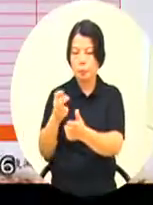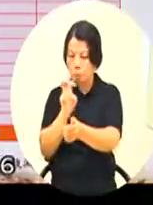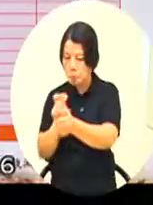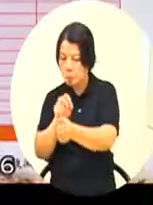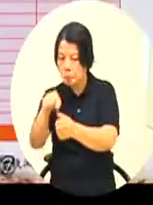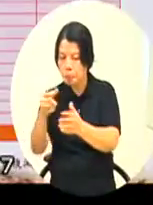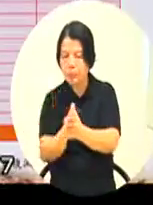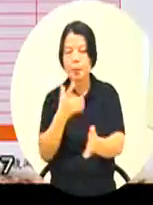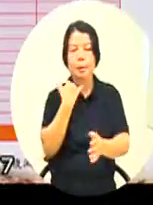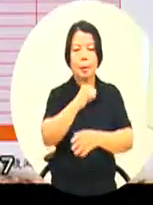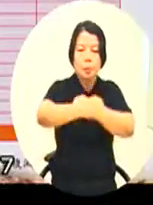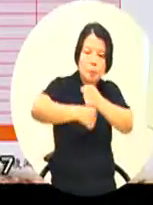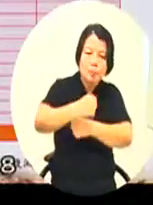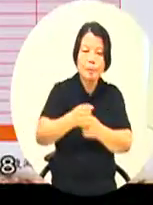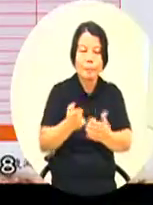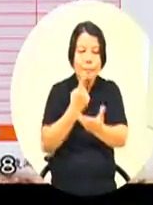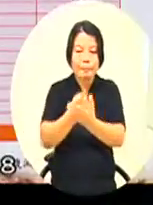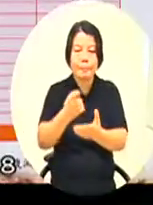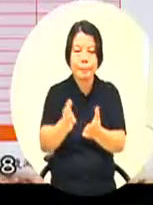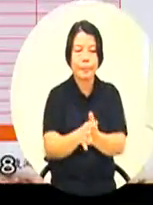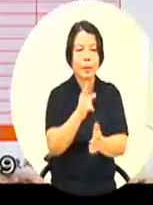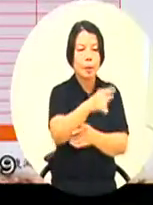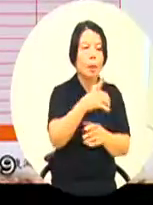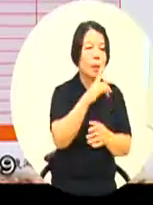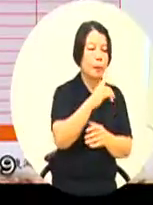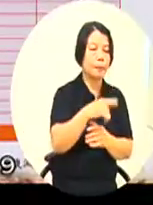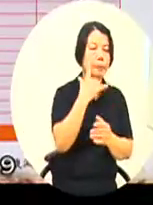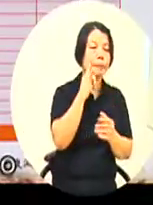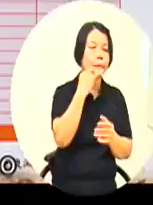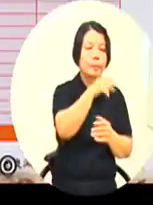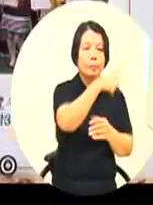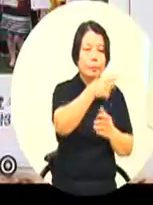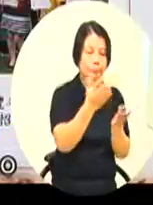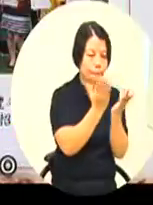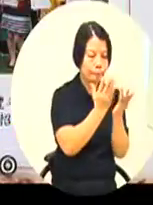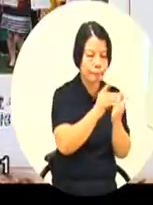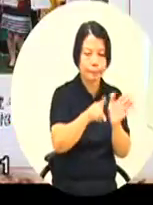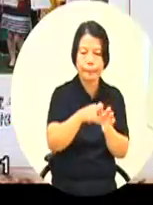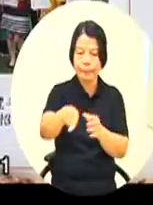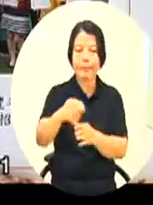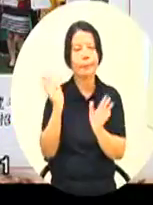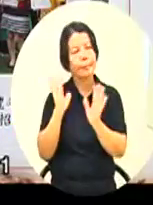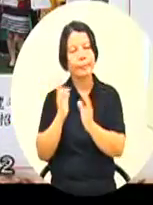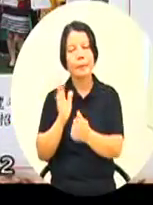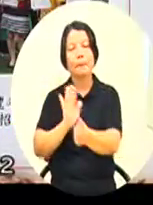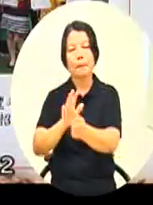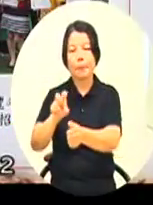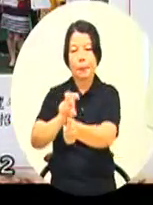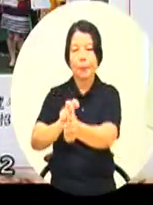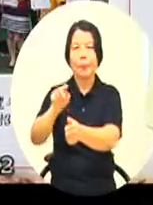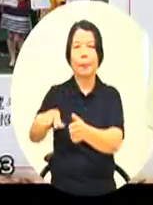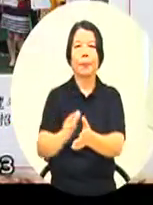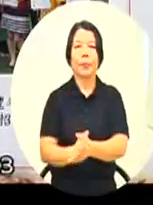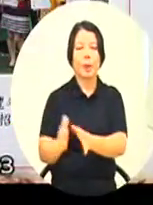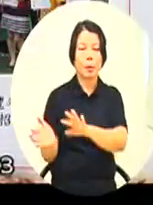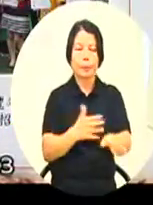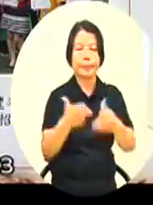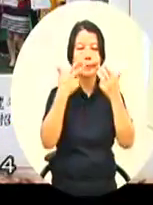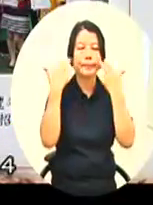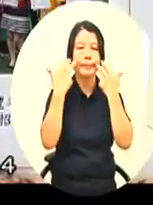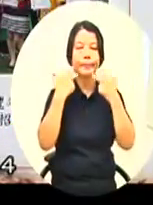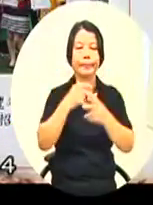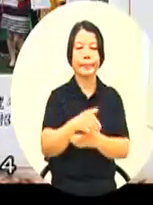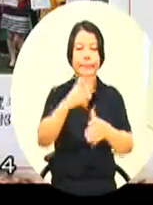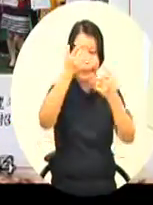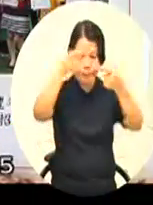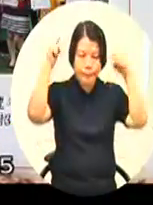活动，让他在学校面授的时候的上课可以没有后顾之忧。那我们另外一个就是有部落大学，这个是部